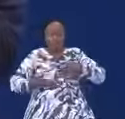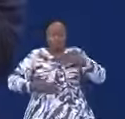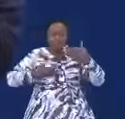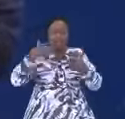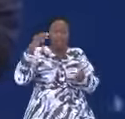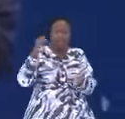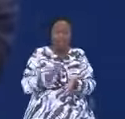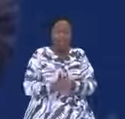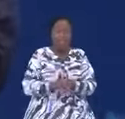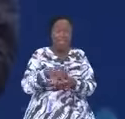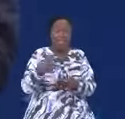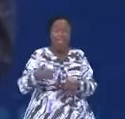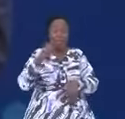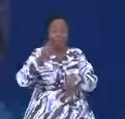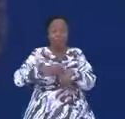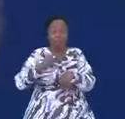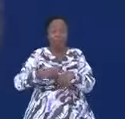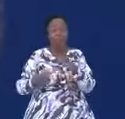régiment